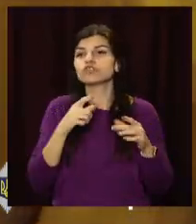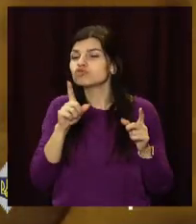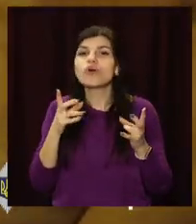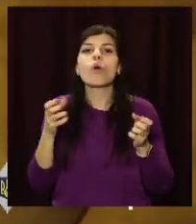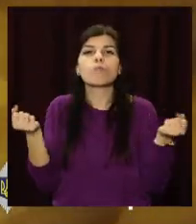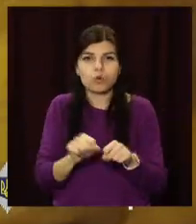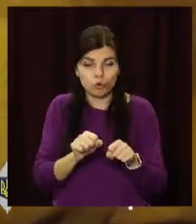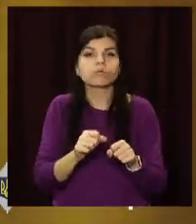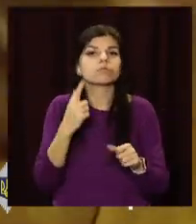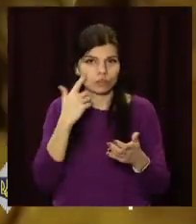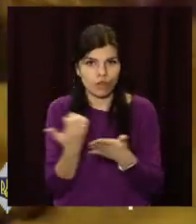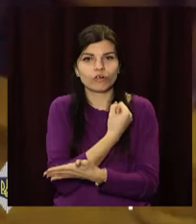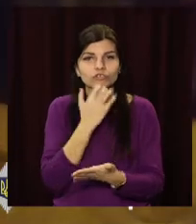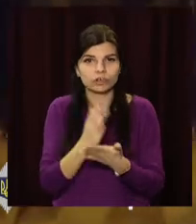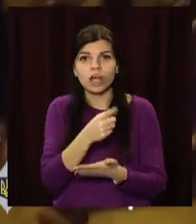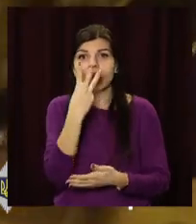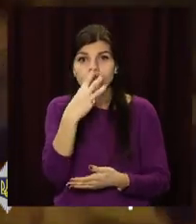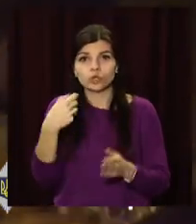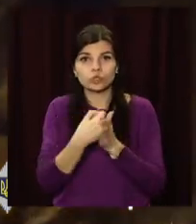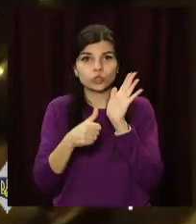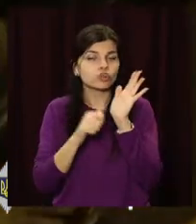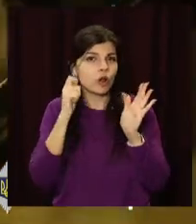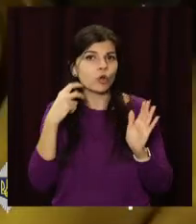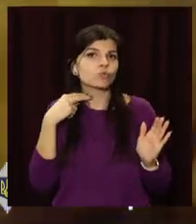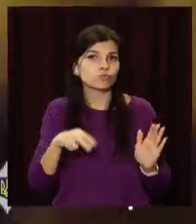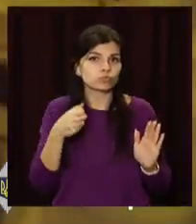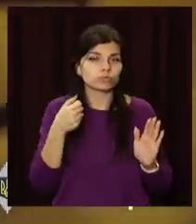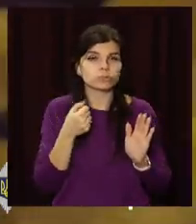автівці. Чоловікам загрожує від 3 до 6 років в'язниці.